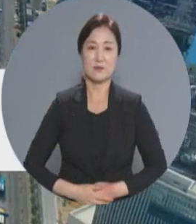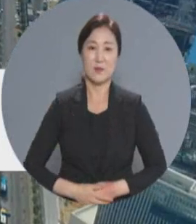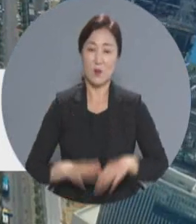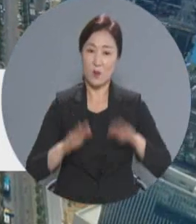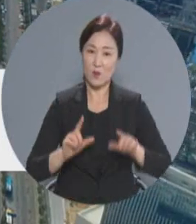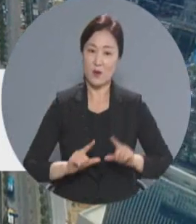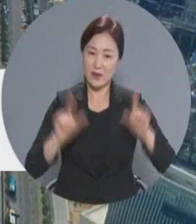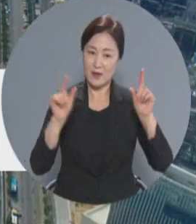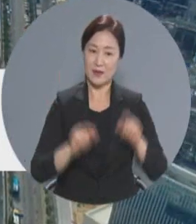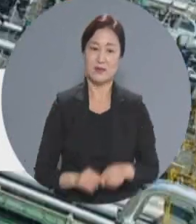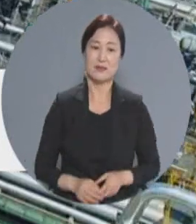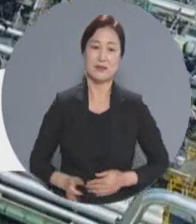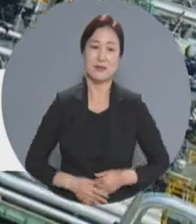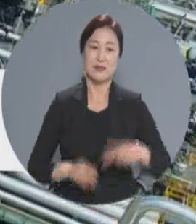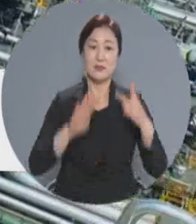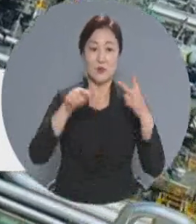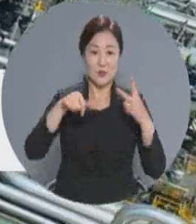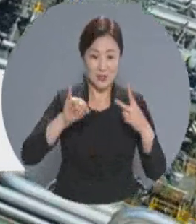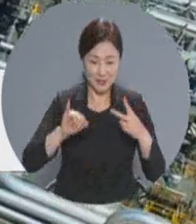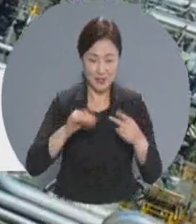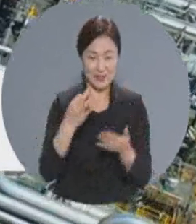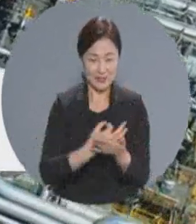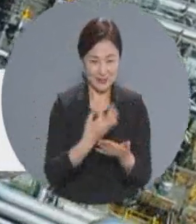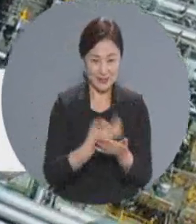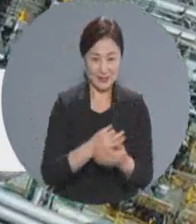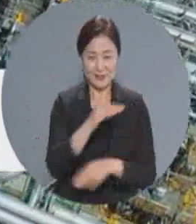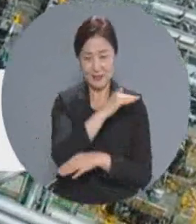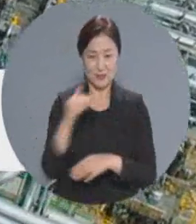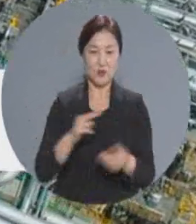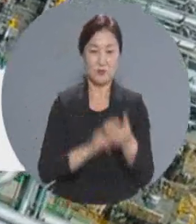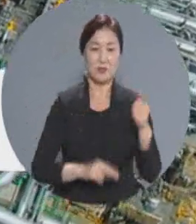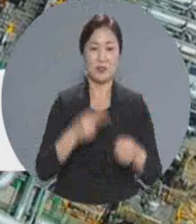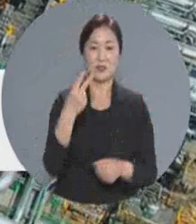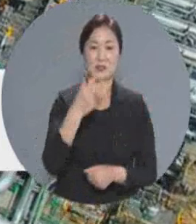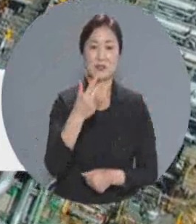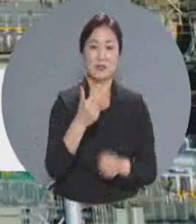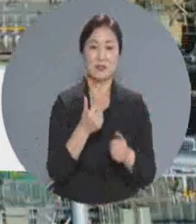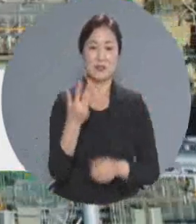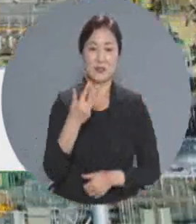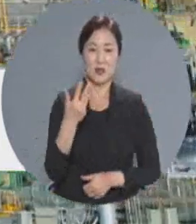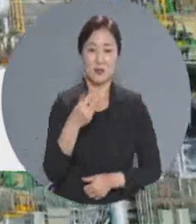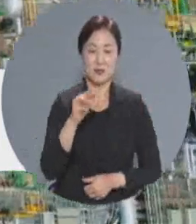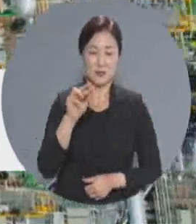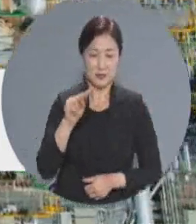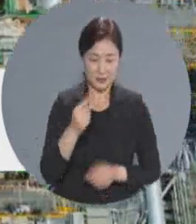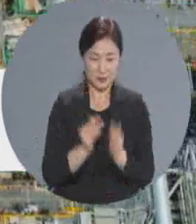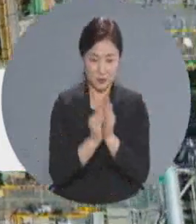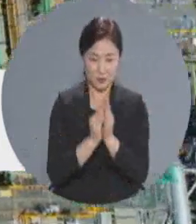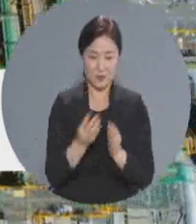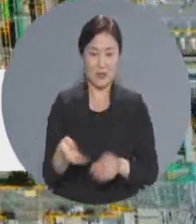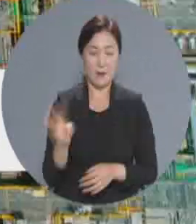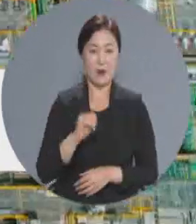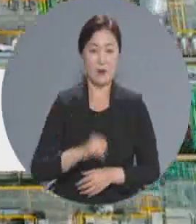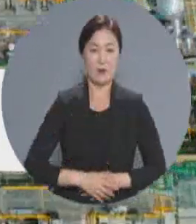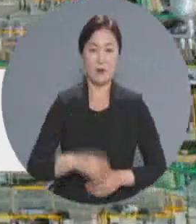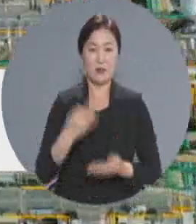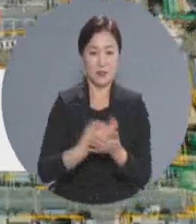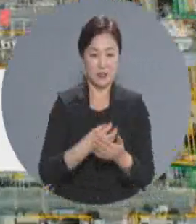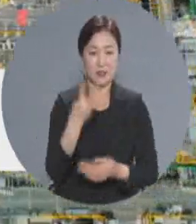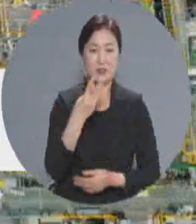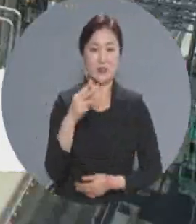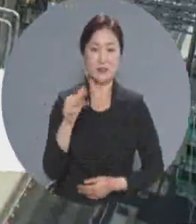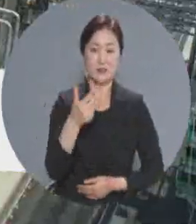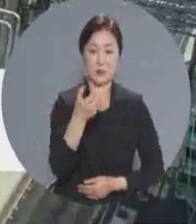GS칼텍스는 올해 2분기 연결 기준 매출 7조 7,474억 원, 영업이익 3,792억 원을